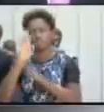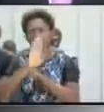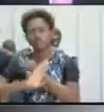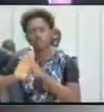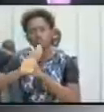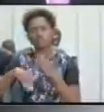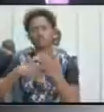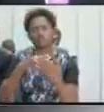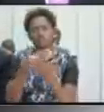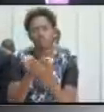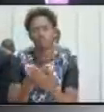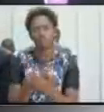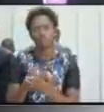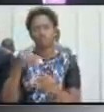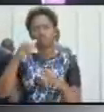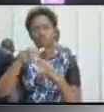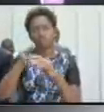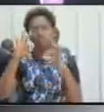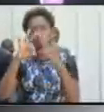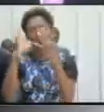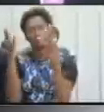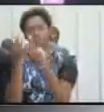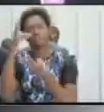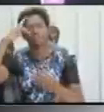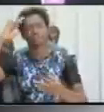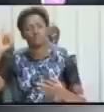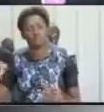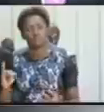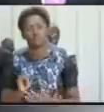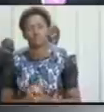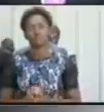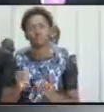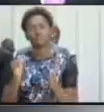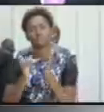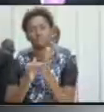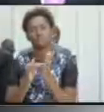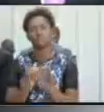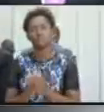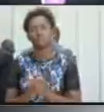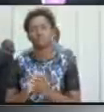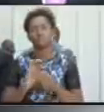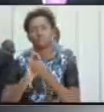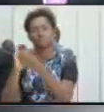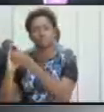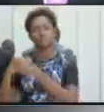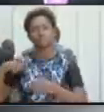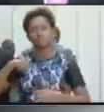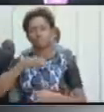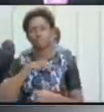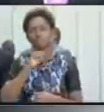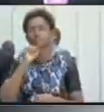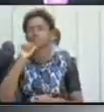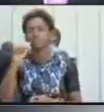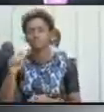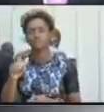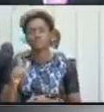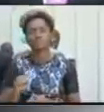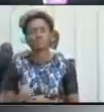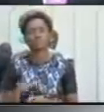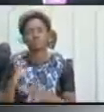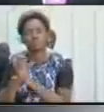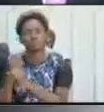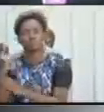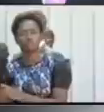sécurité retourne dans la famille haïtienne. Encore, collaboration nous, pas ménager